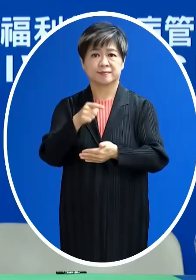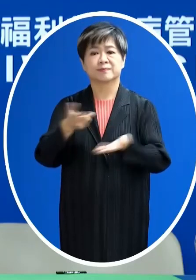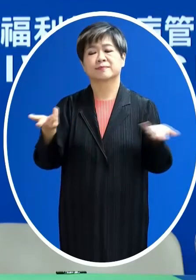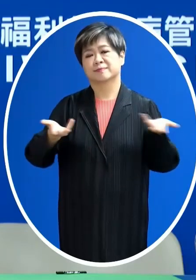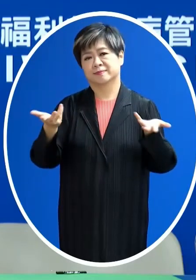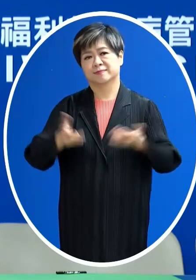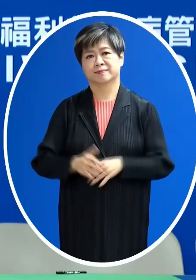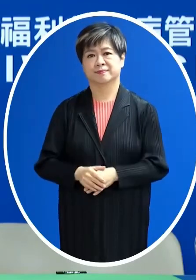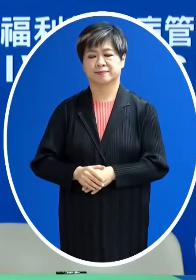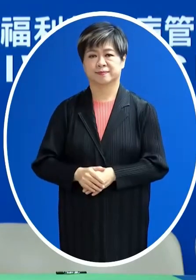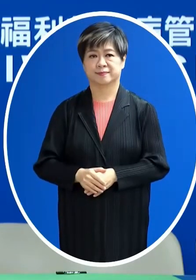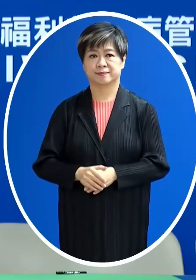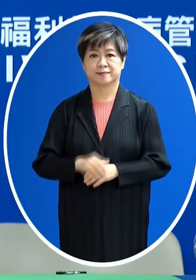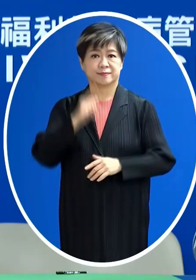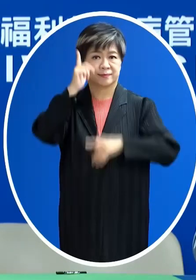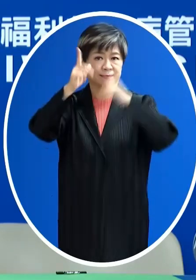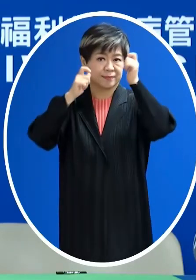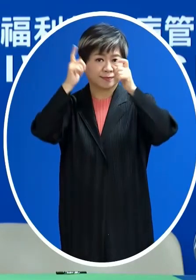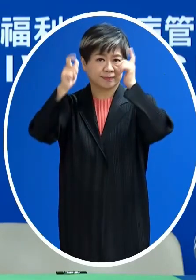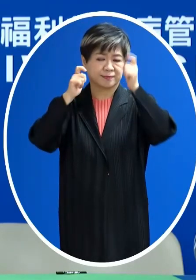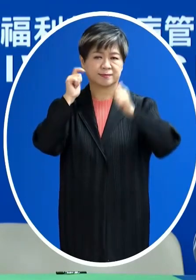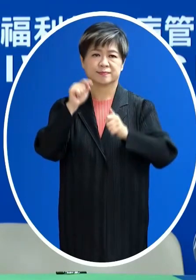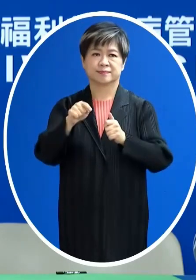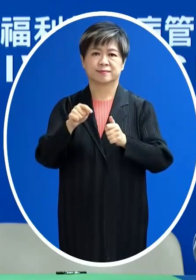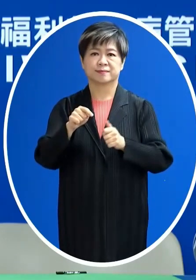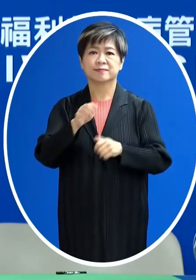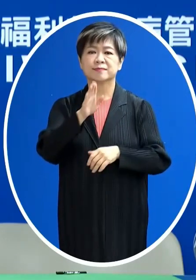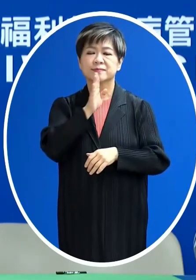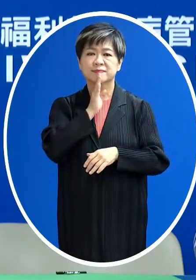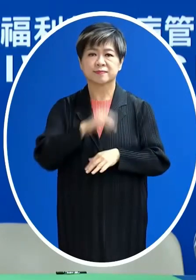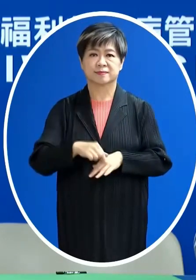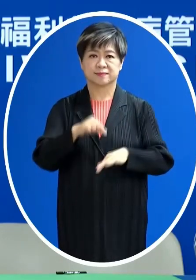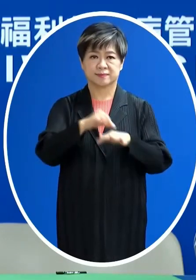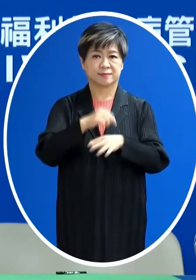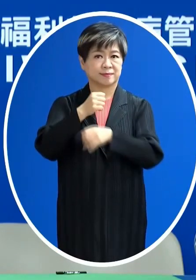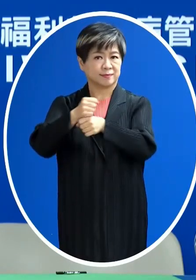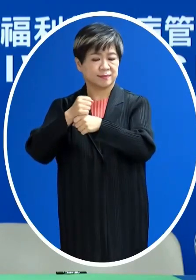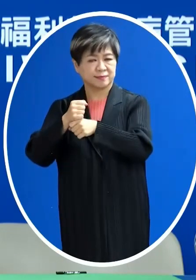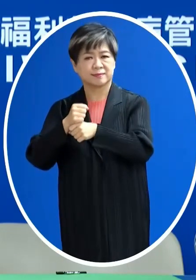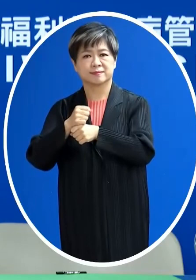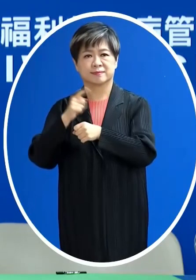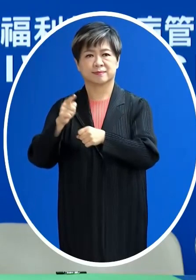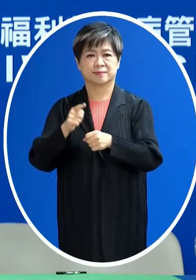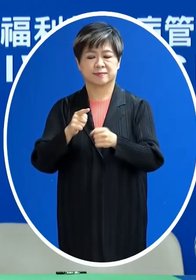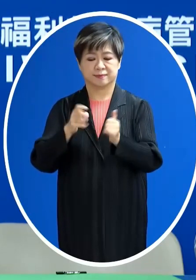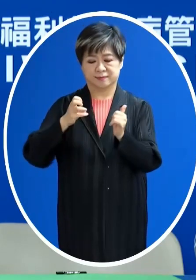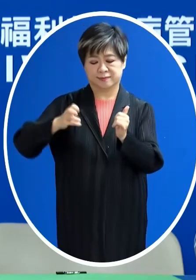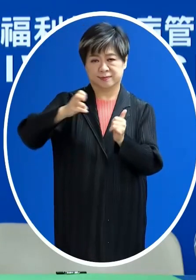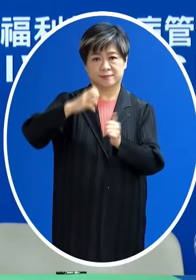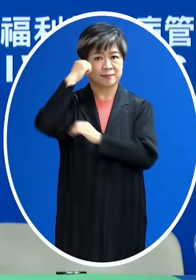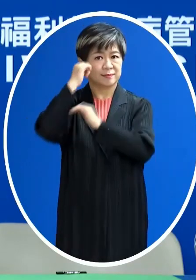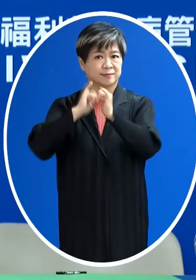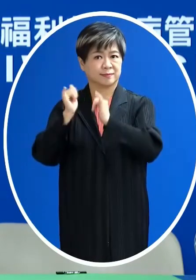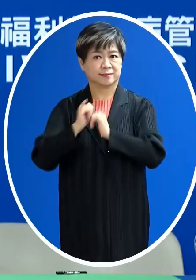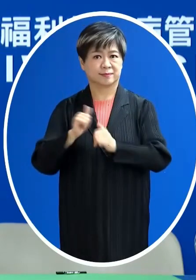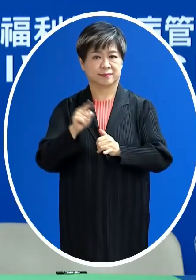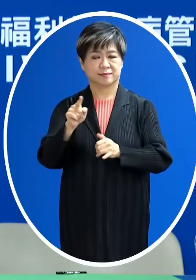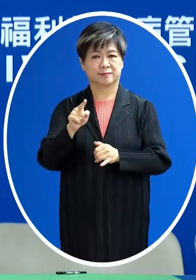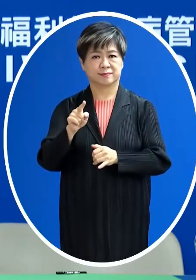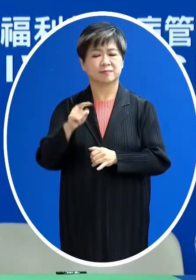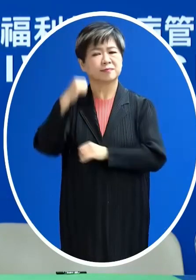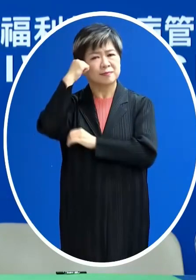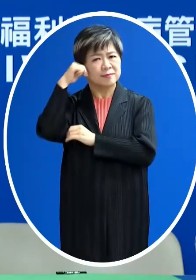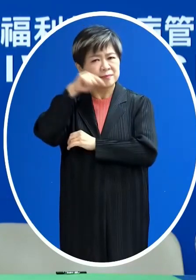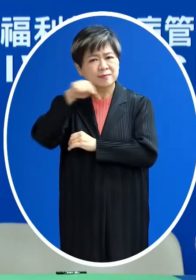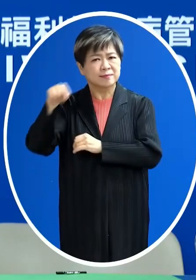那这一次春节是属于金马离岛居民、哦、那他们的这个身份限制是这些，